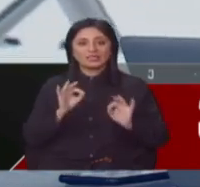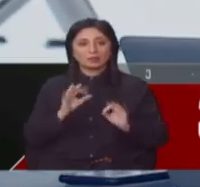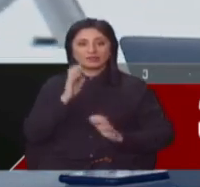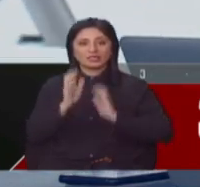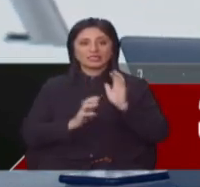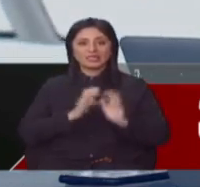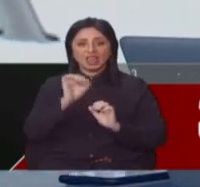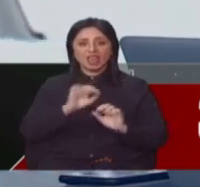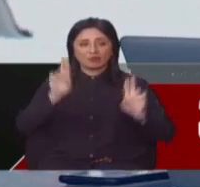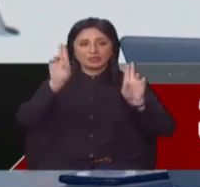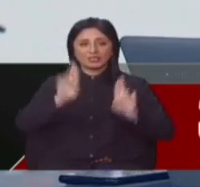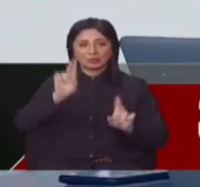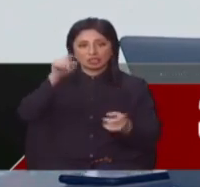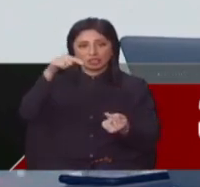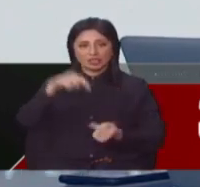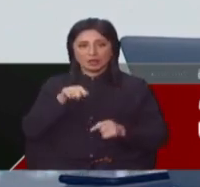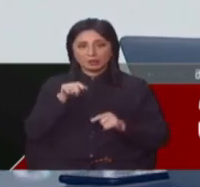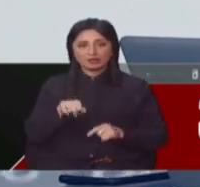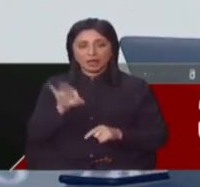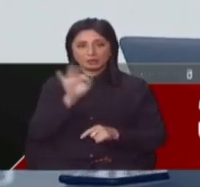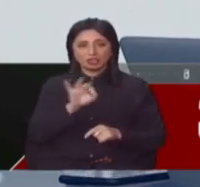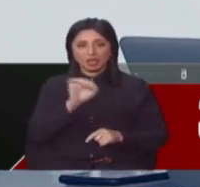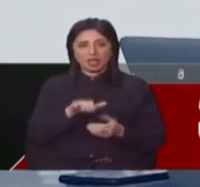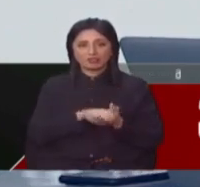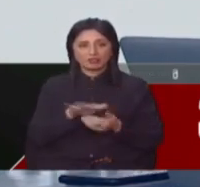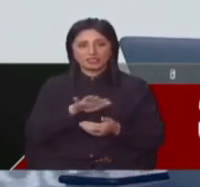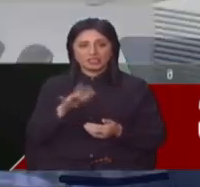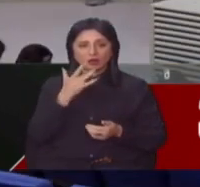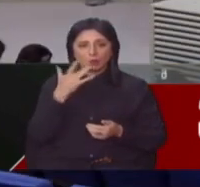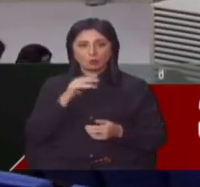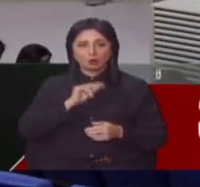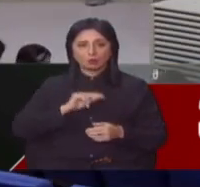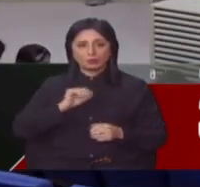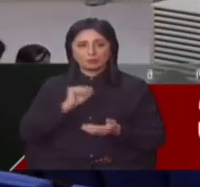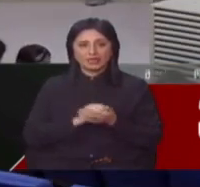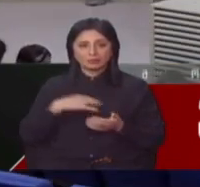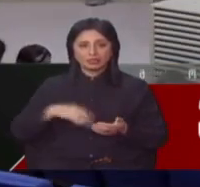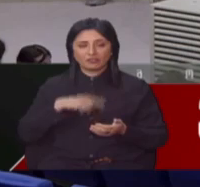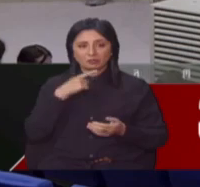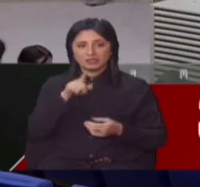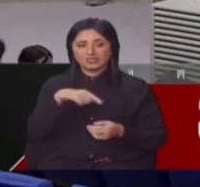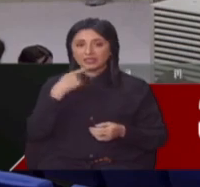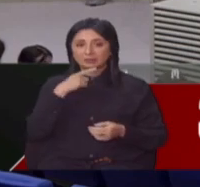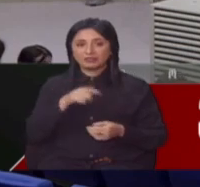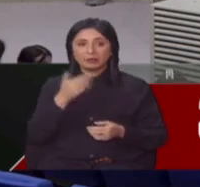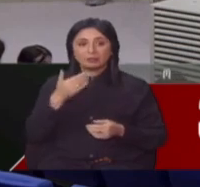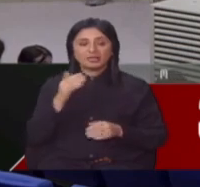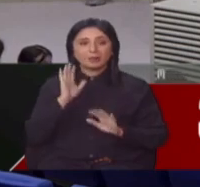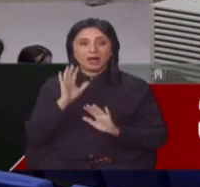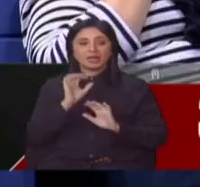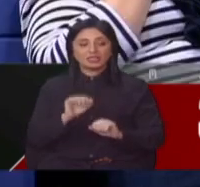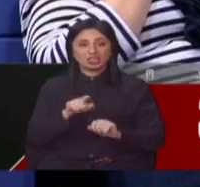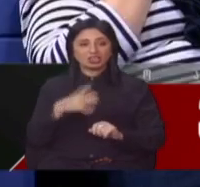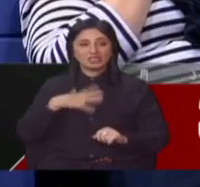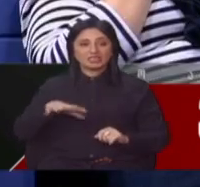sajte, șori, sunt europoli standarde, vișe, sabamisat. Am șes, ahe, pe rucau, șiri, sagare, o politică, cu riuț, ca bispre, speaker, maganat, schadam. Misit, kmit, matim, harda,